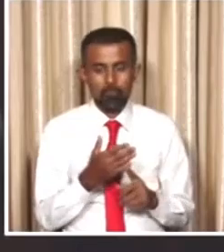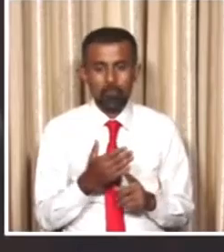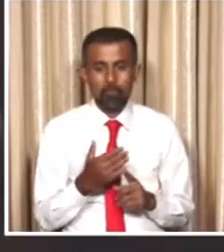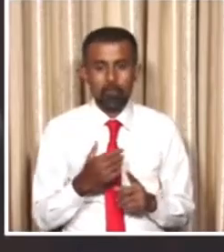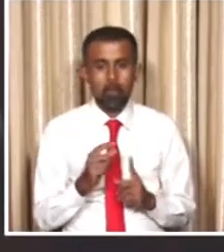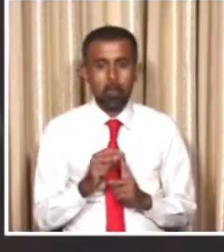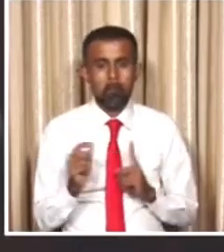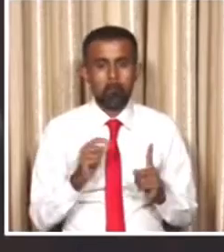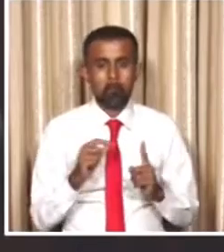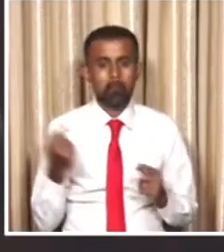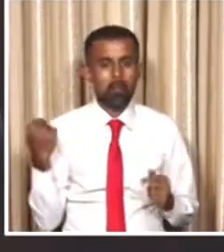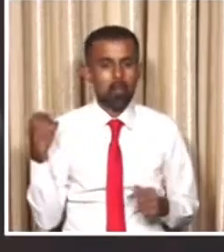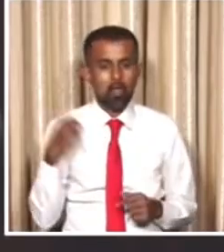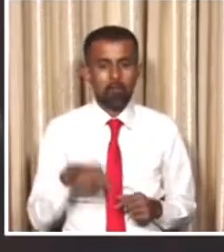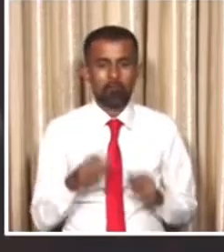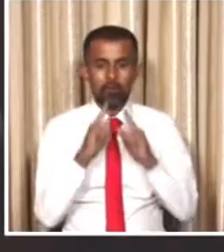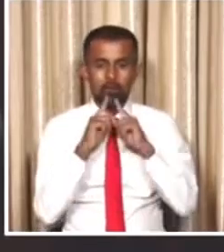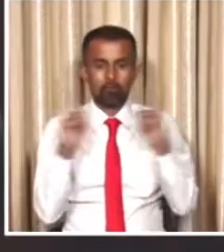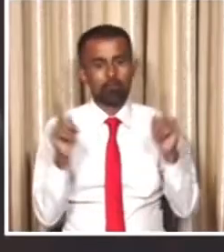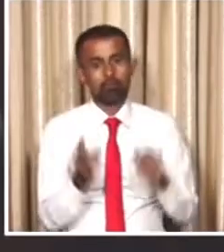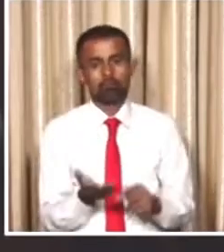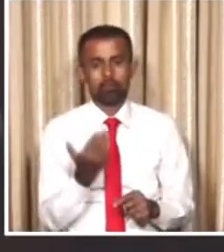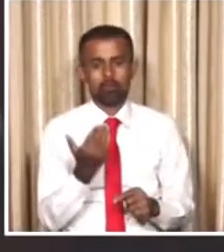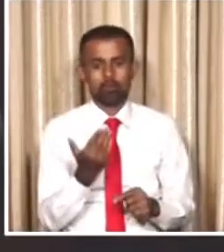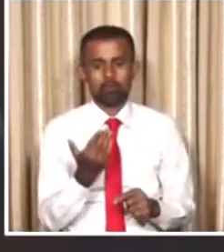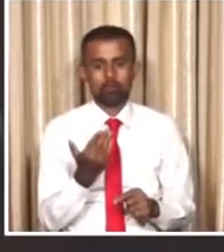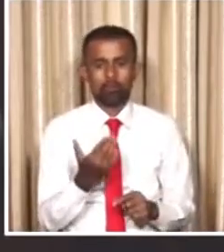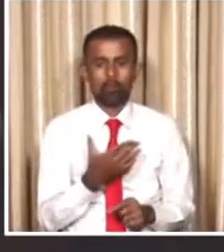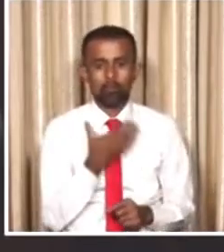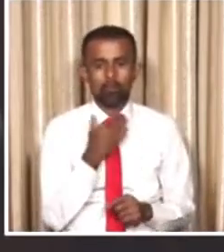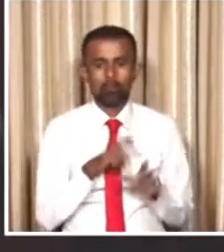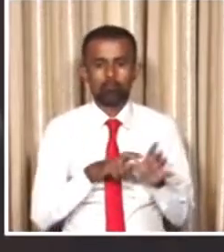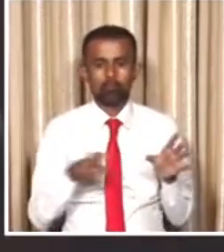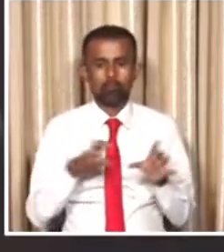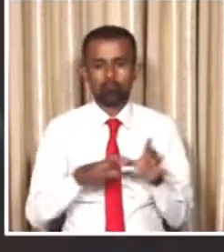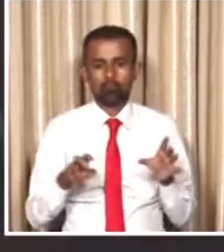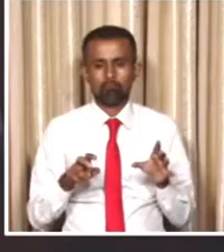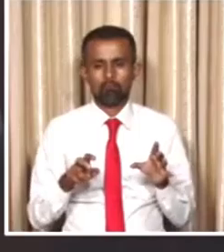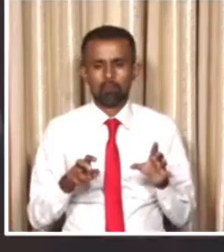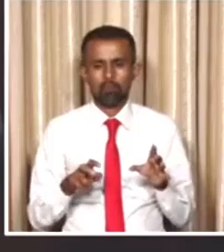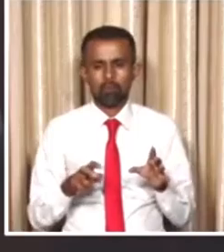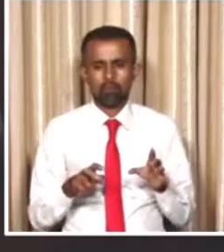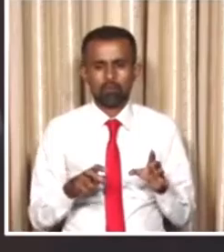කරුණාකරලා පාර්ලිමේන්තුවට ඇවිල්ලා ප්‍රකාශයක් කරන්න කියන එක ඔය බොරුවට ඉල්ලා අස්සුනා. අරවා මේවා